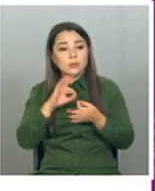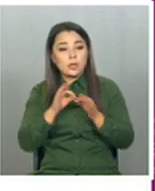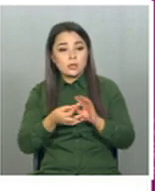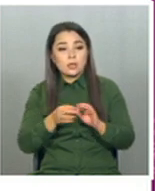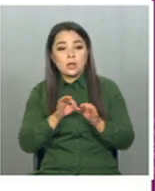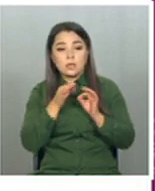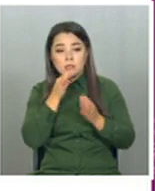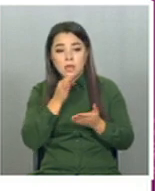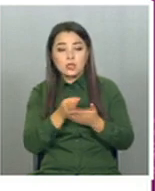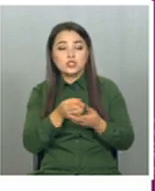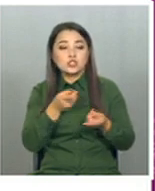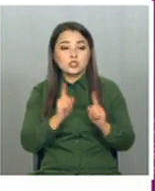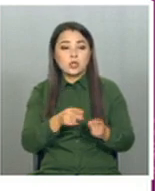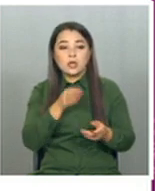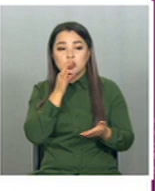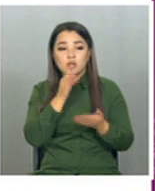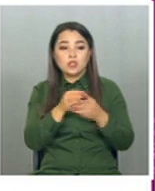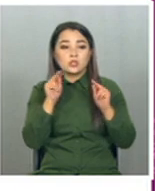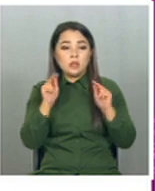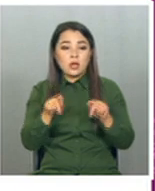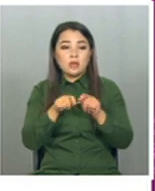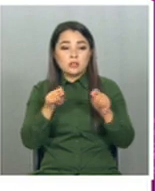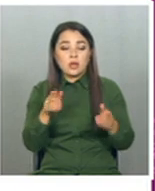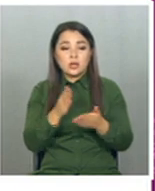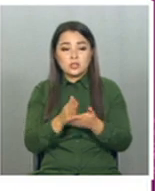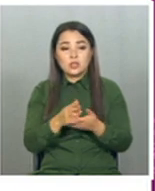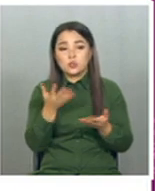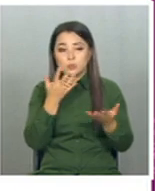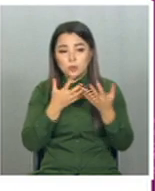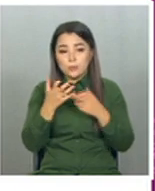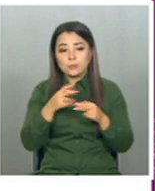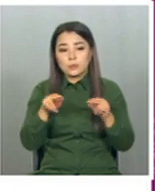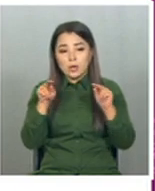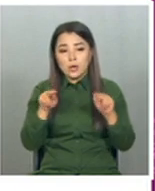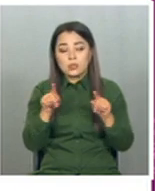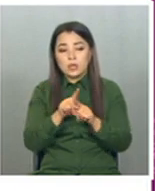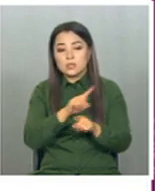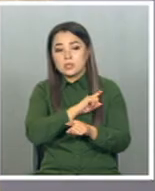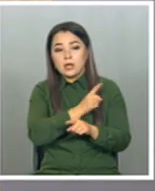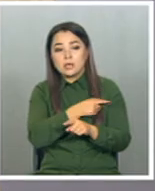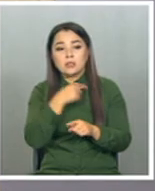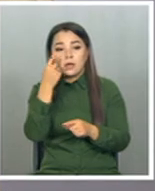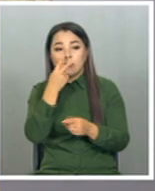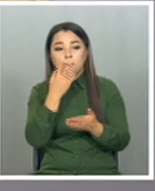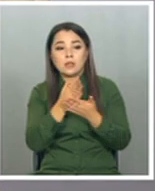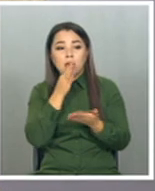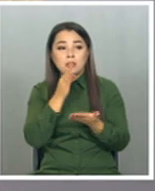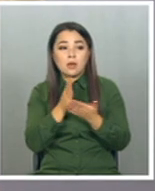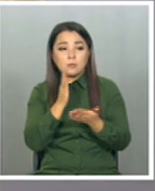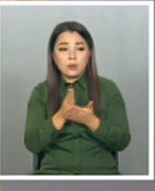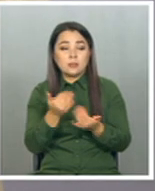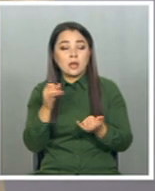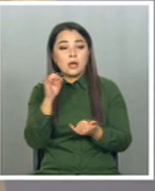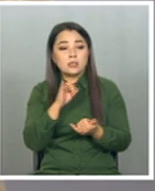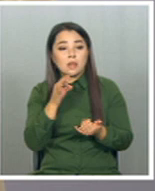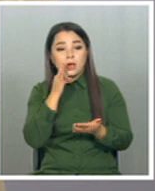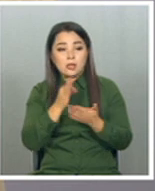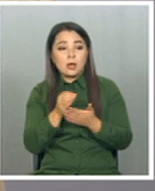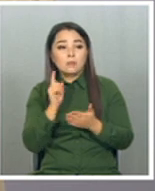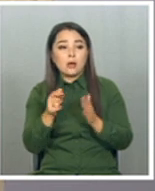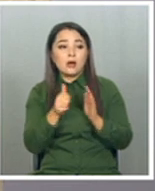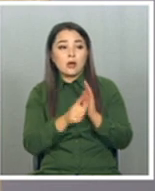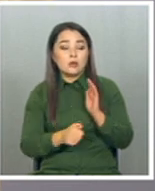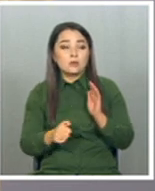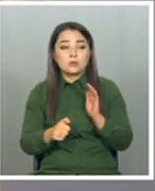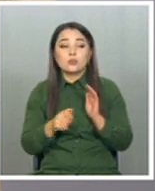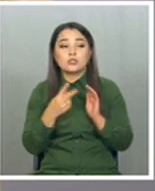тек шындықты айтатын әділ, шыншыл, батыл тұлға екенін көреміз. Тарихқа сүйенсек,